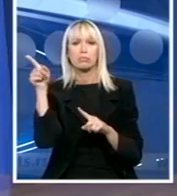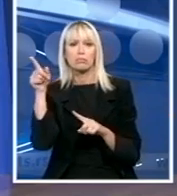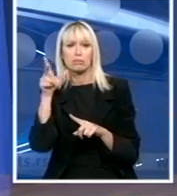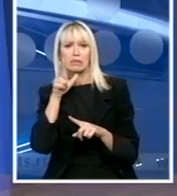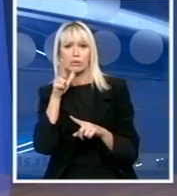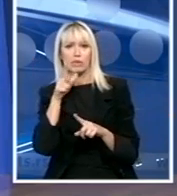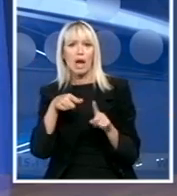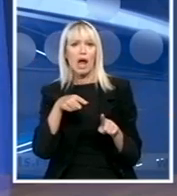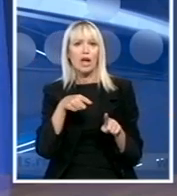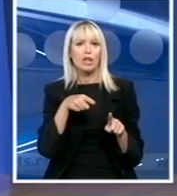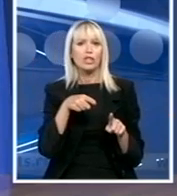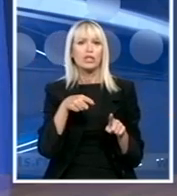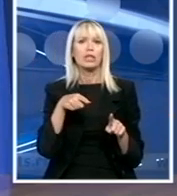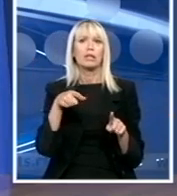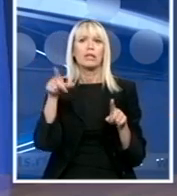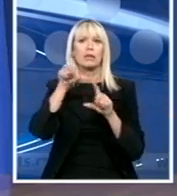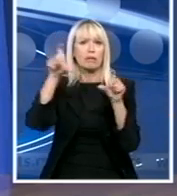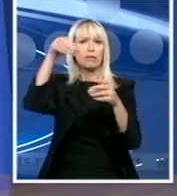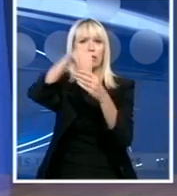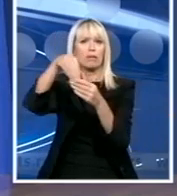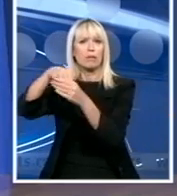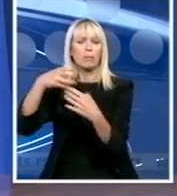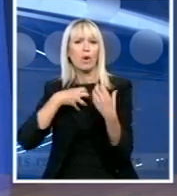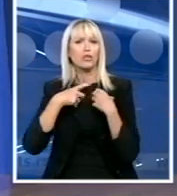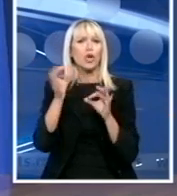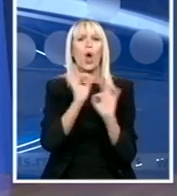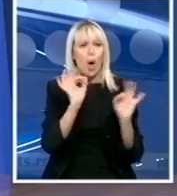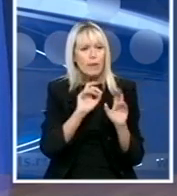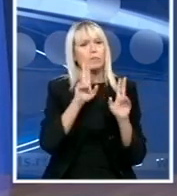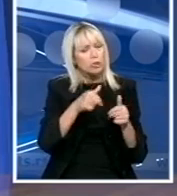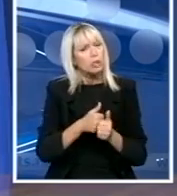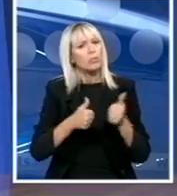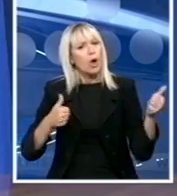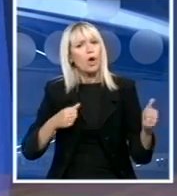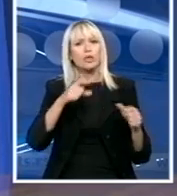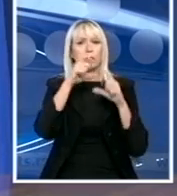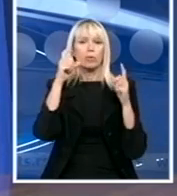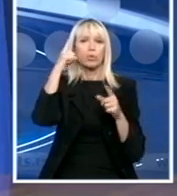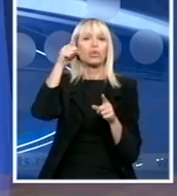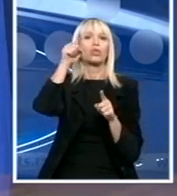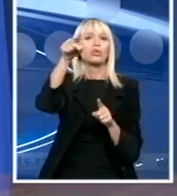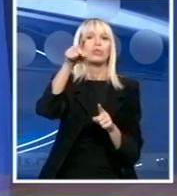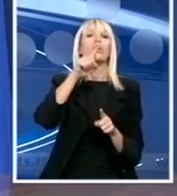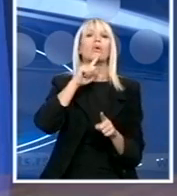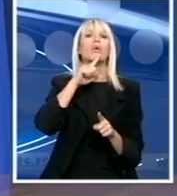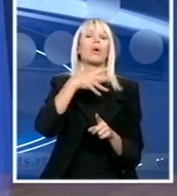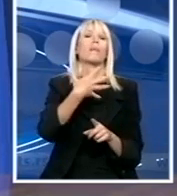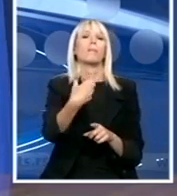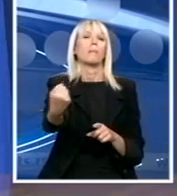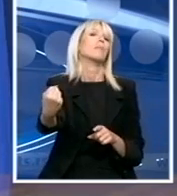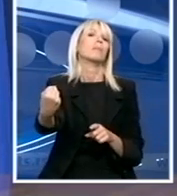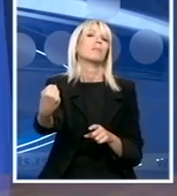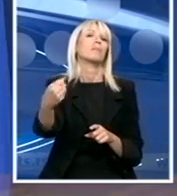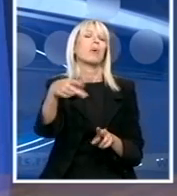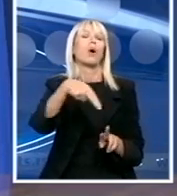sam rekao da će te uslove obezbediti, onda je jasno da je preuzeo i tekako odgovornost. Znate kako, kad